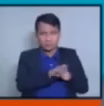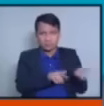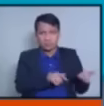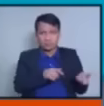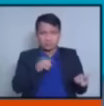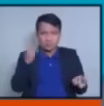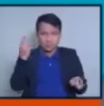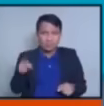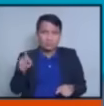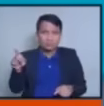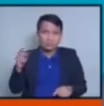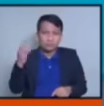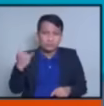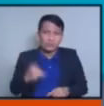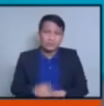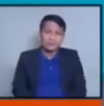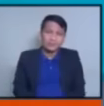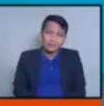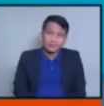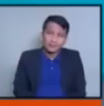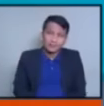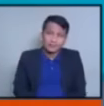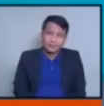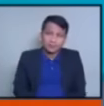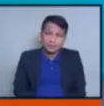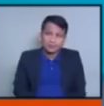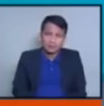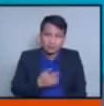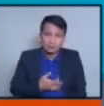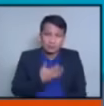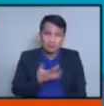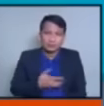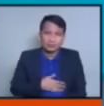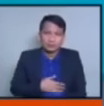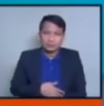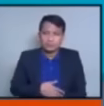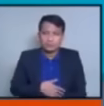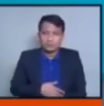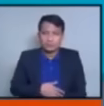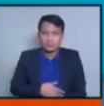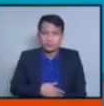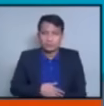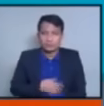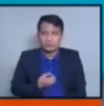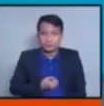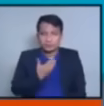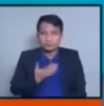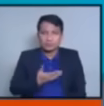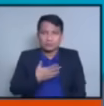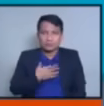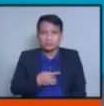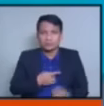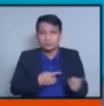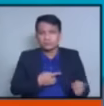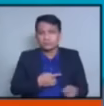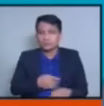naghahasain yung iyong pamangkin? Nadala lang po sa damdamin. Gusto ko rin po naman kasi yung bata eh.